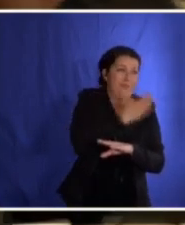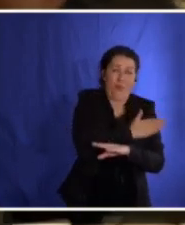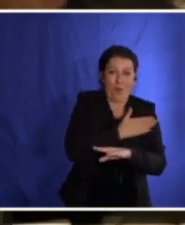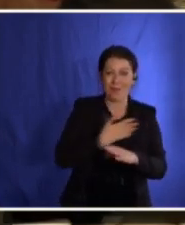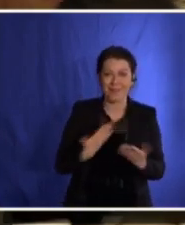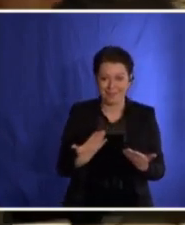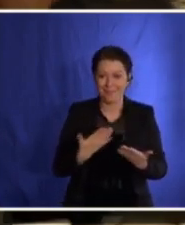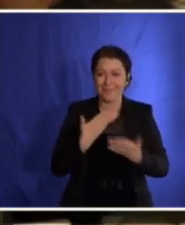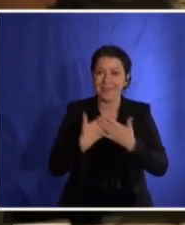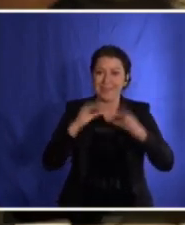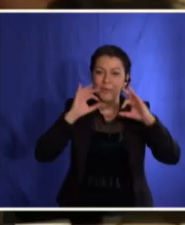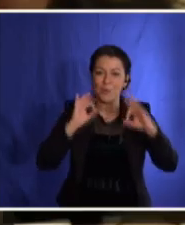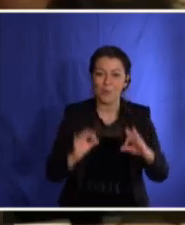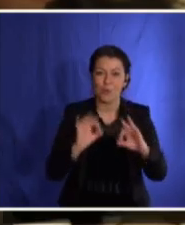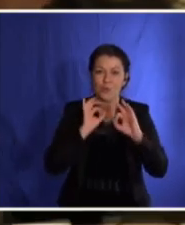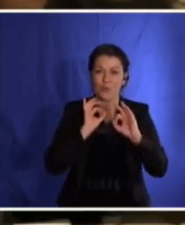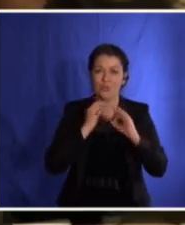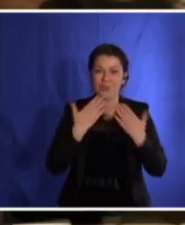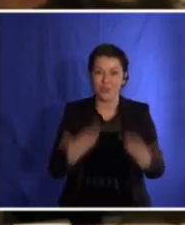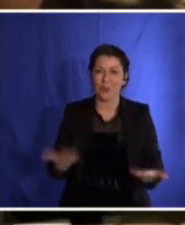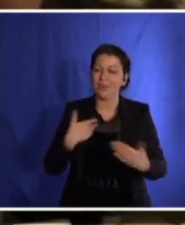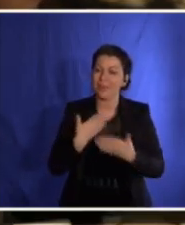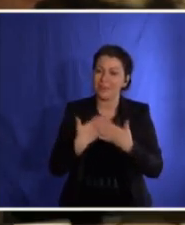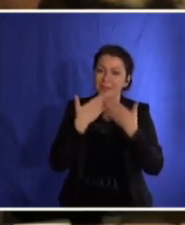und dafür danken wir dir.